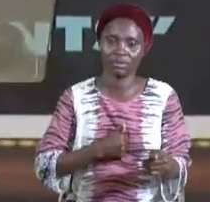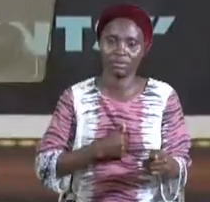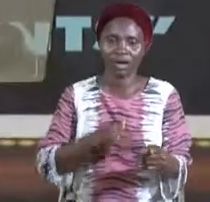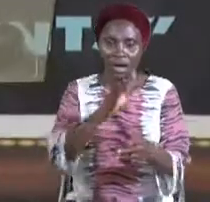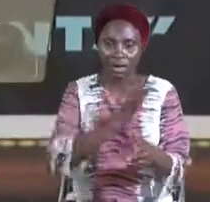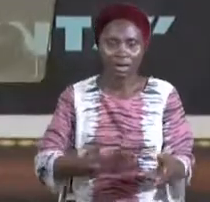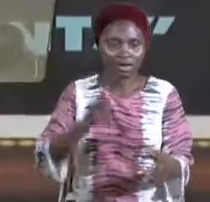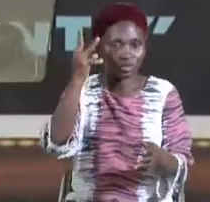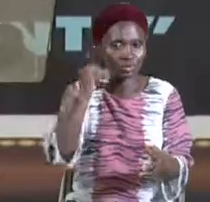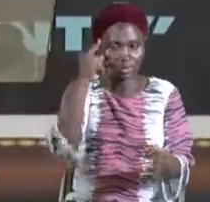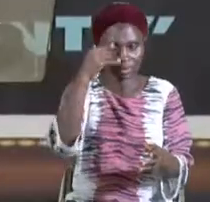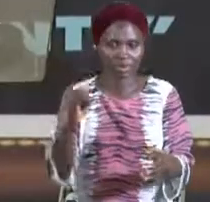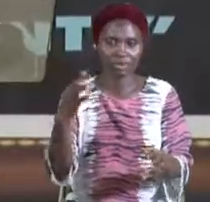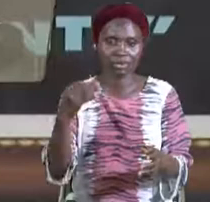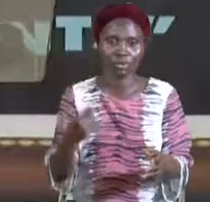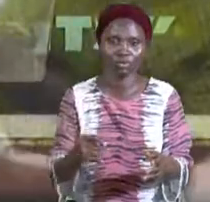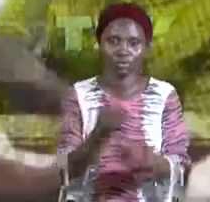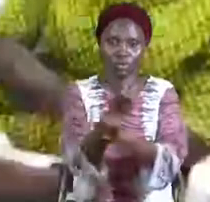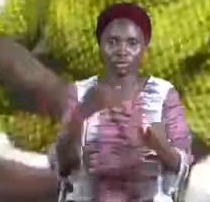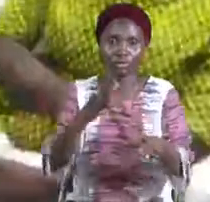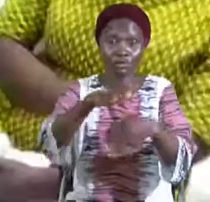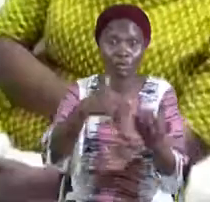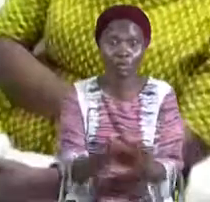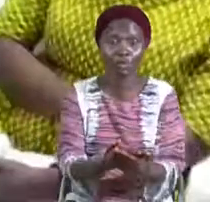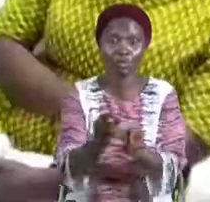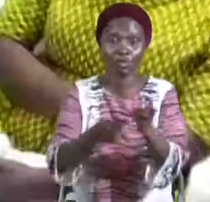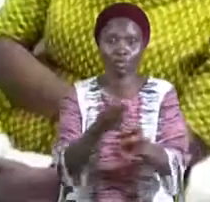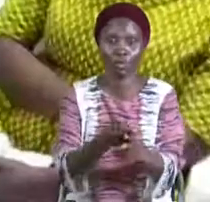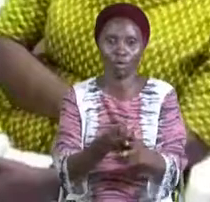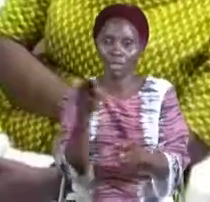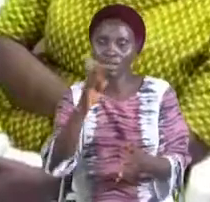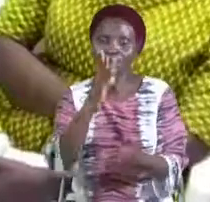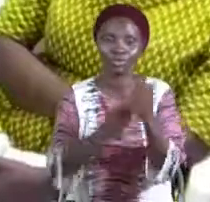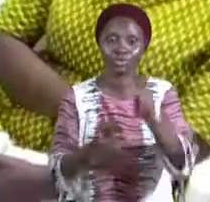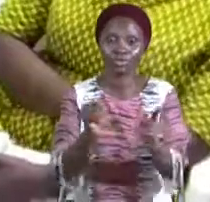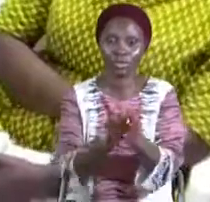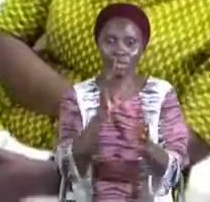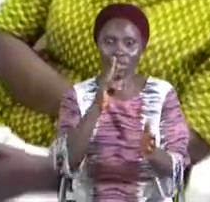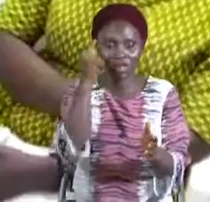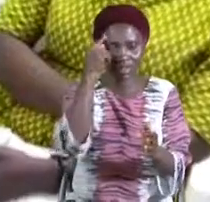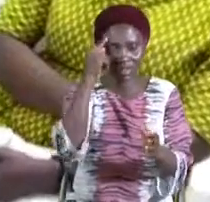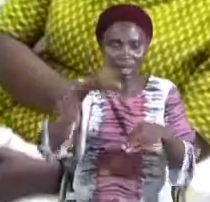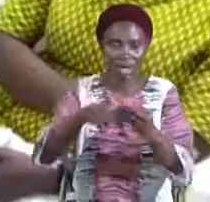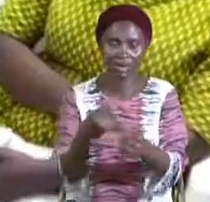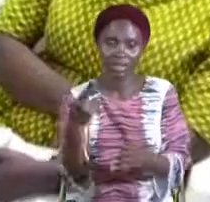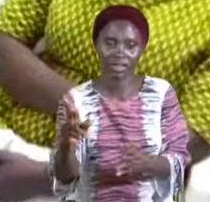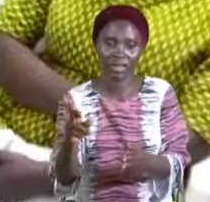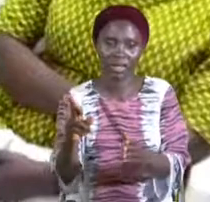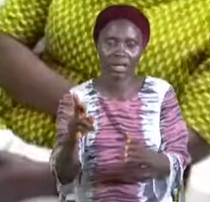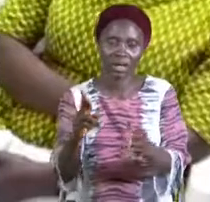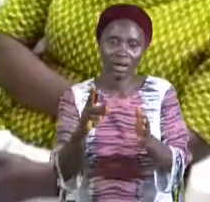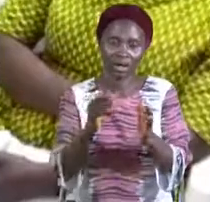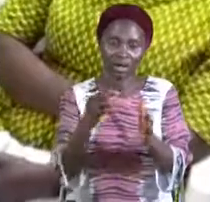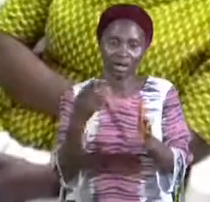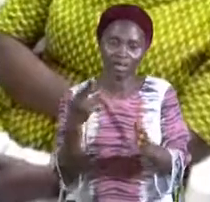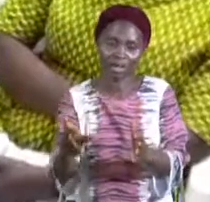salut de l'humanité. Il y a des gens qui ne pensent qu'à leur petit cercle local, à leur église locale, à